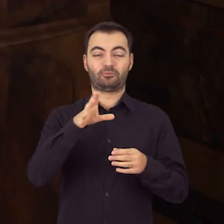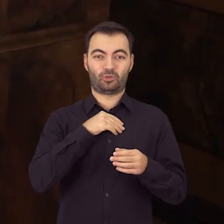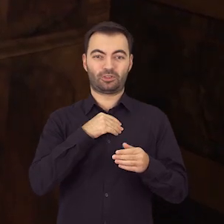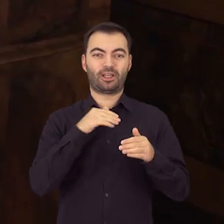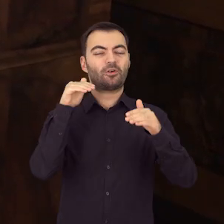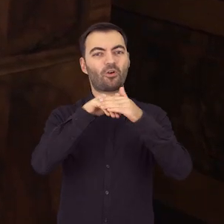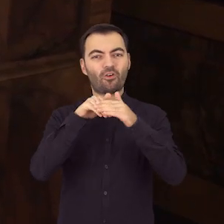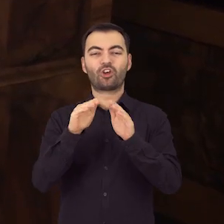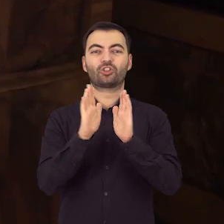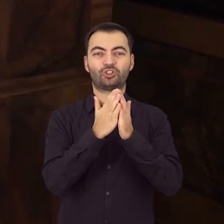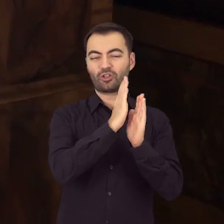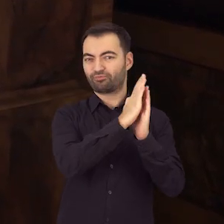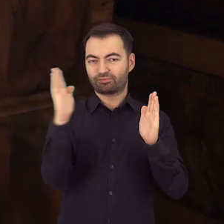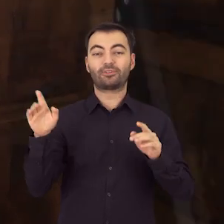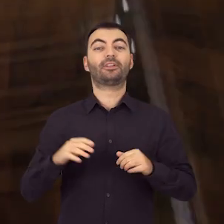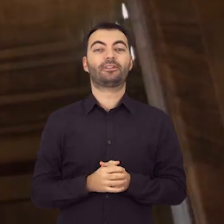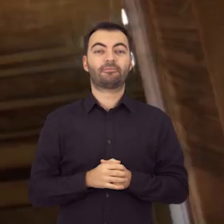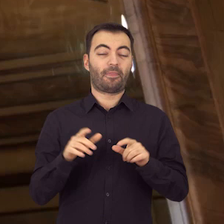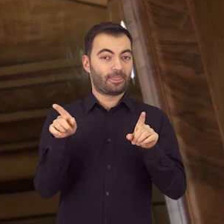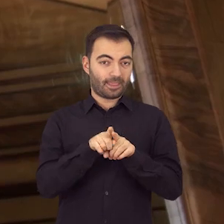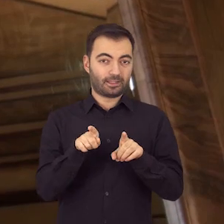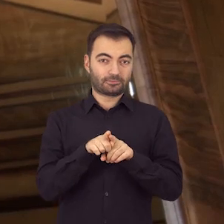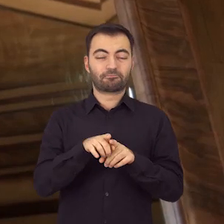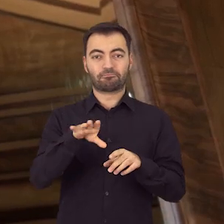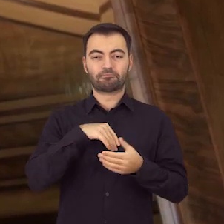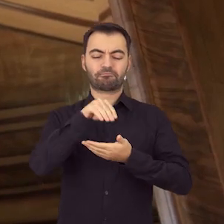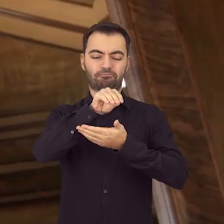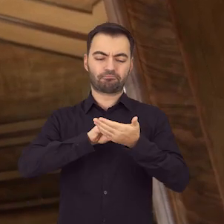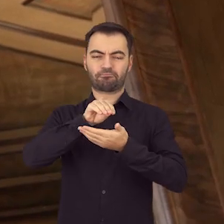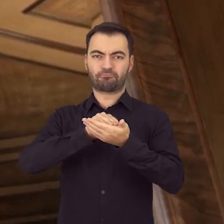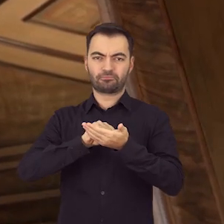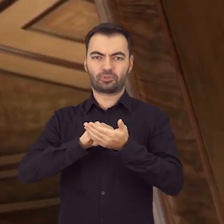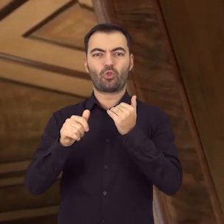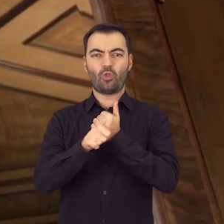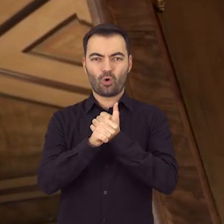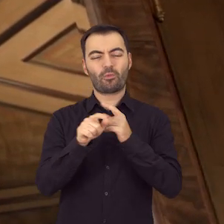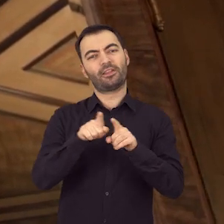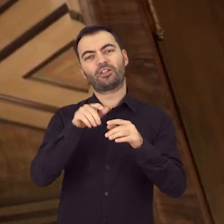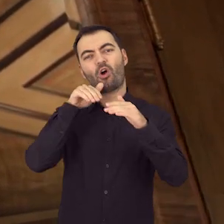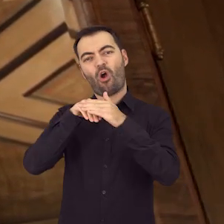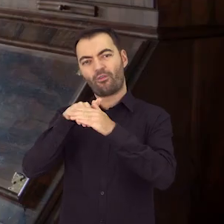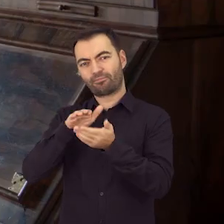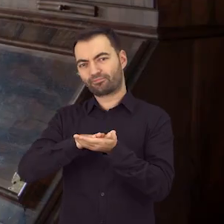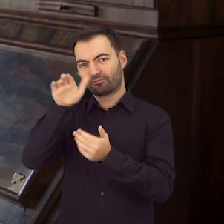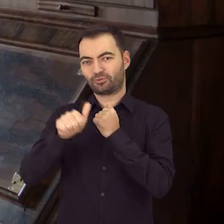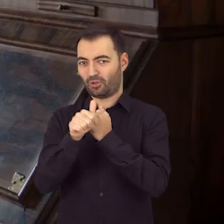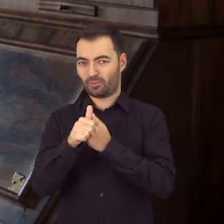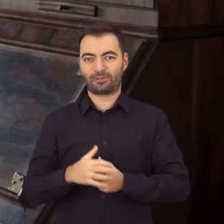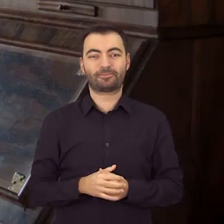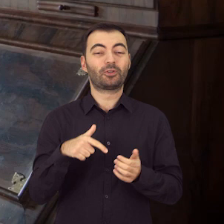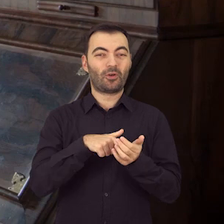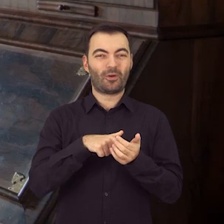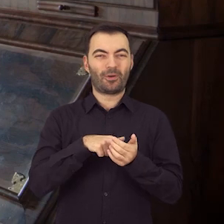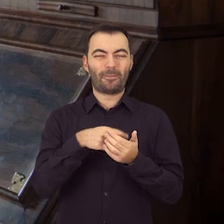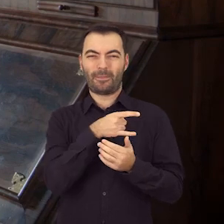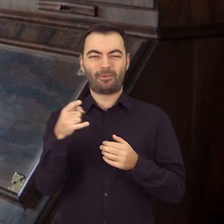niej jednocześnie przechowywać książki oraz służyła jako miejsce do pisania i przechowywania dokumentów. Sekretera